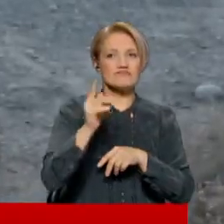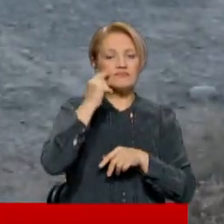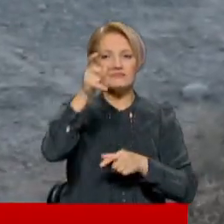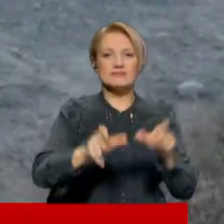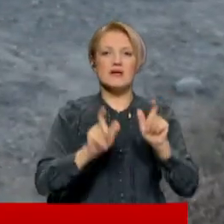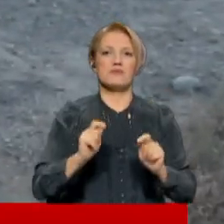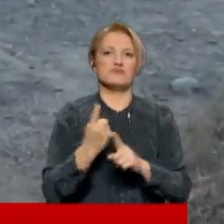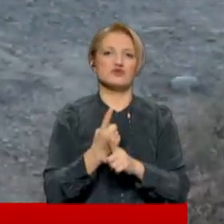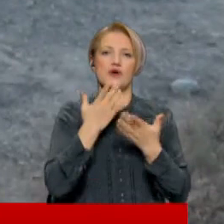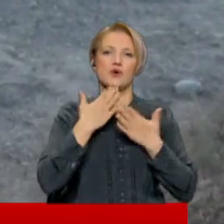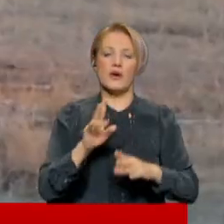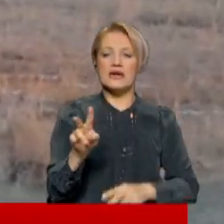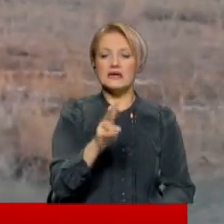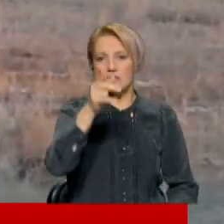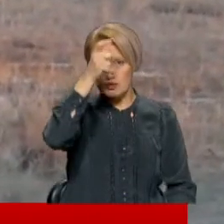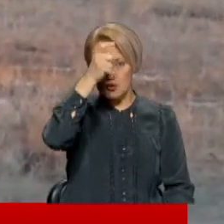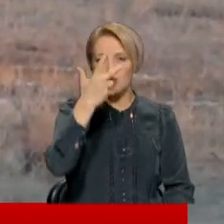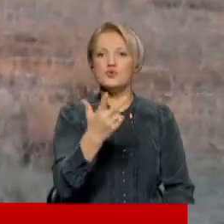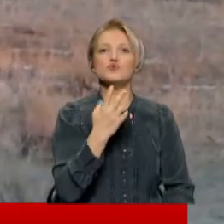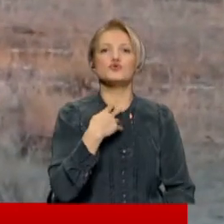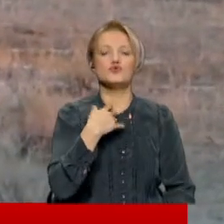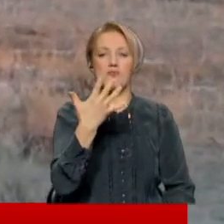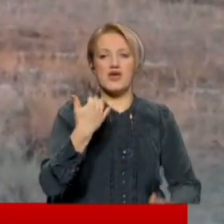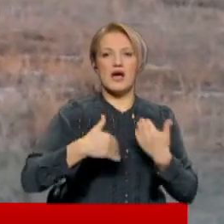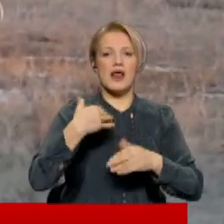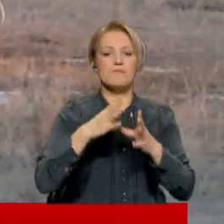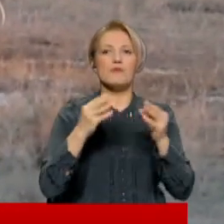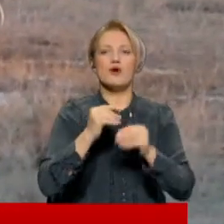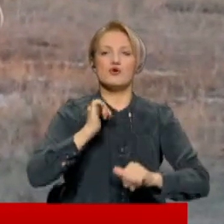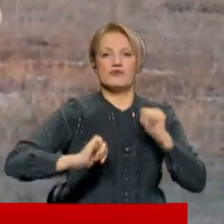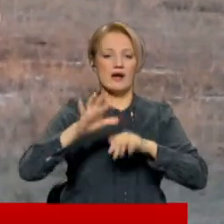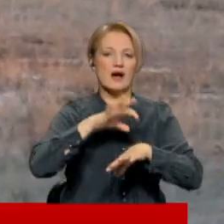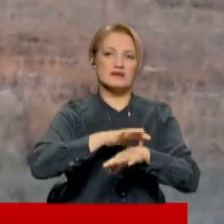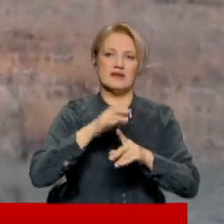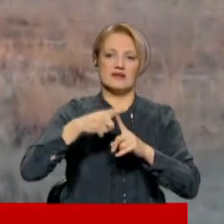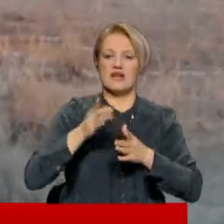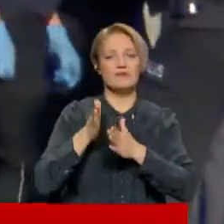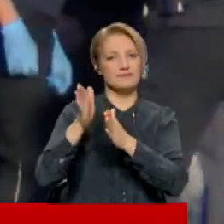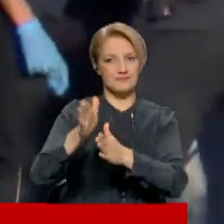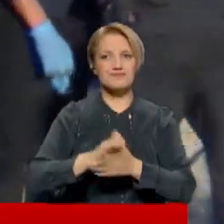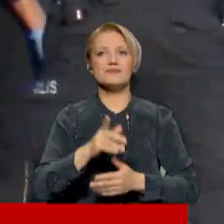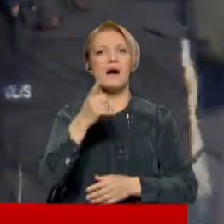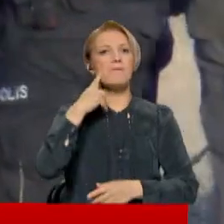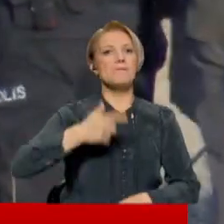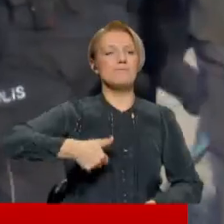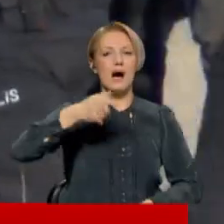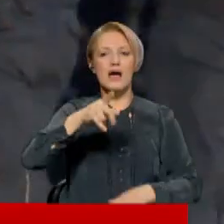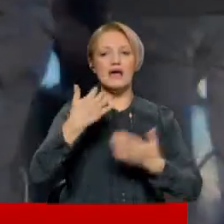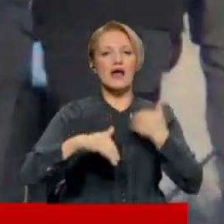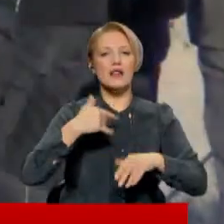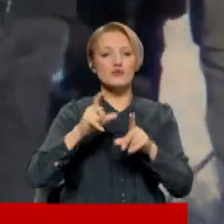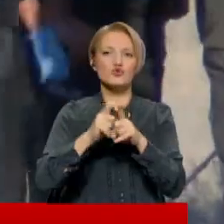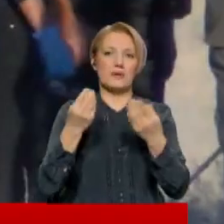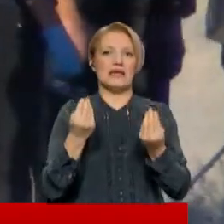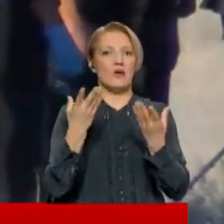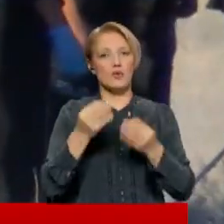bir şey yoktu. İkisi Türk, 3'ü Rus, 5 yaralı Pamukkale Üniversitesi Hastanesi'nde tedavi altına alındı. Bakan, yaralıların